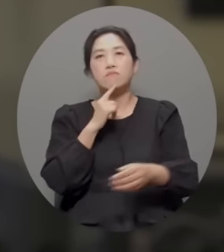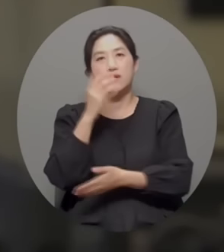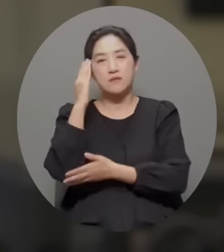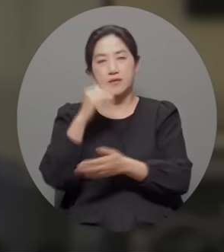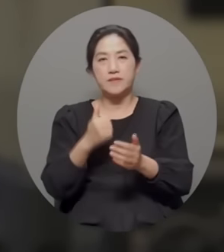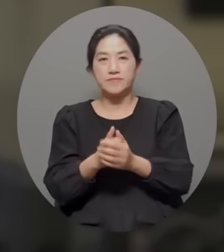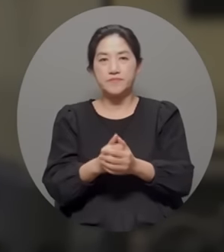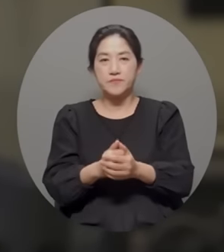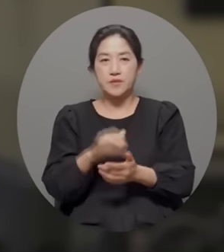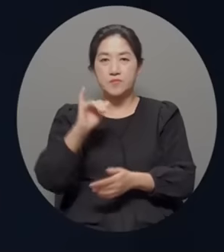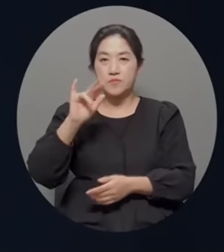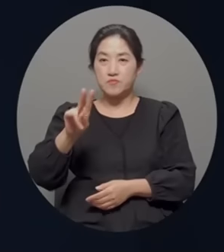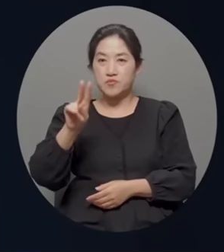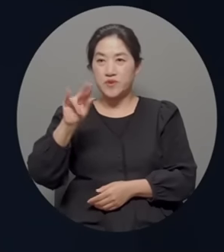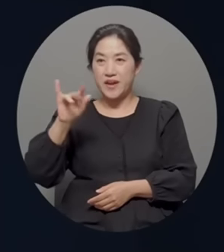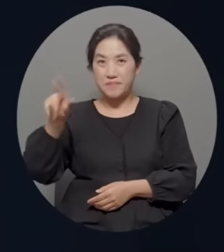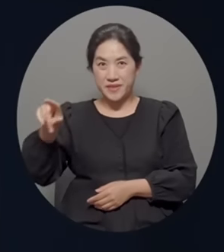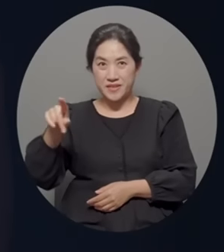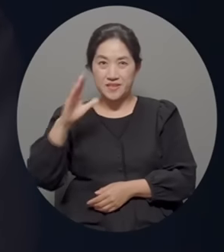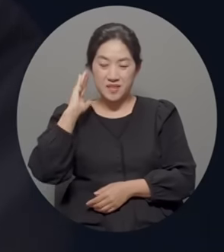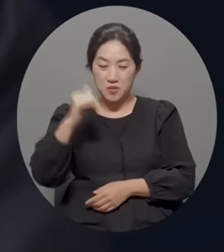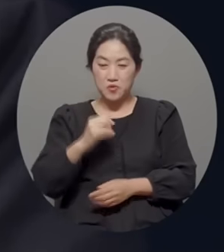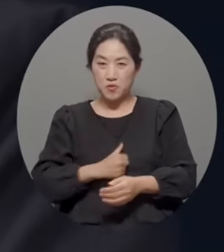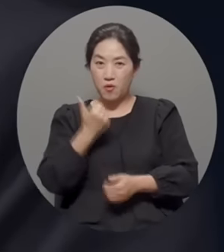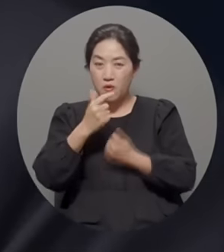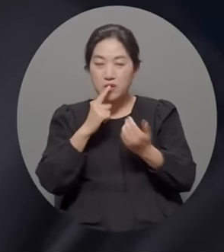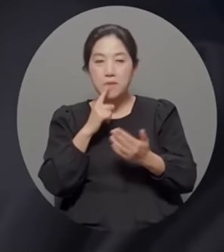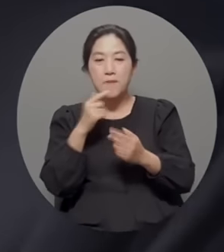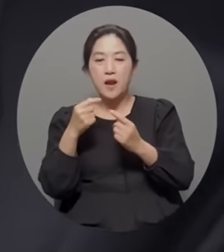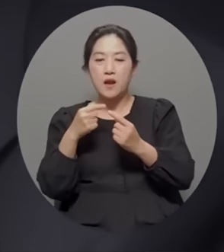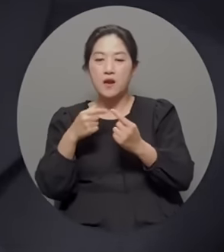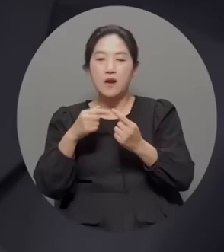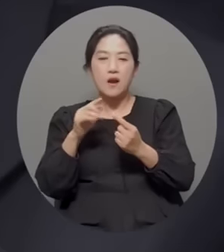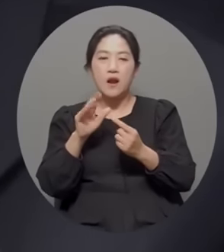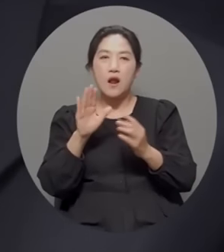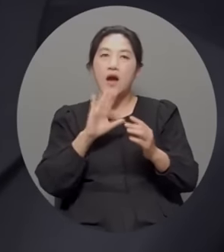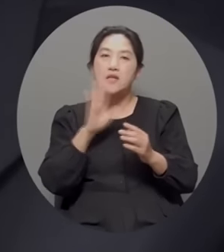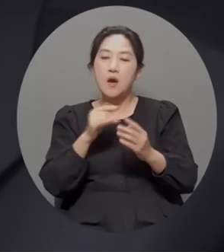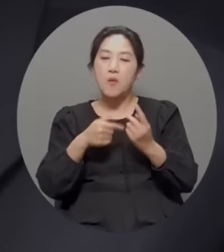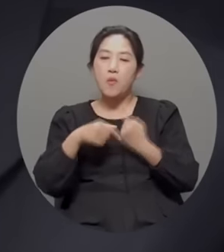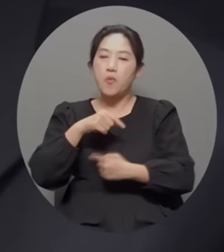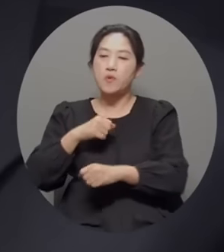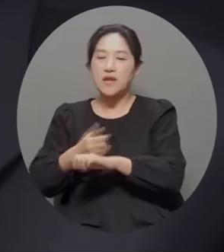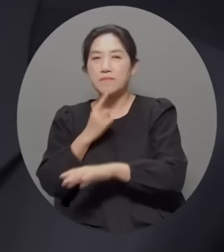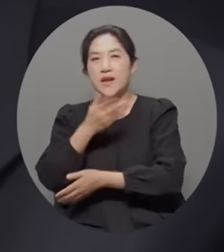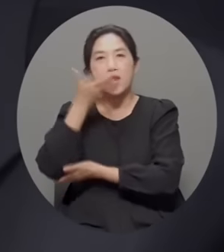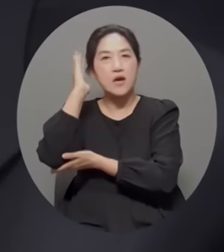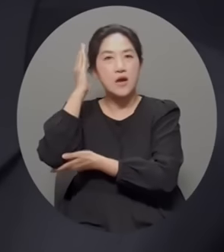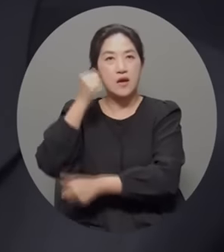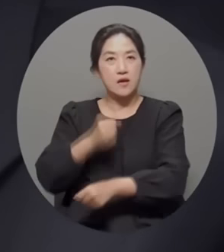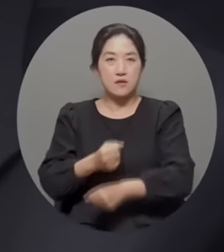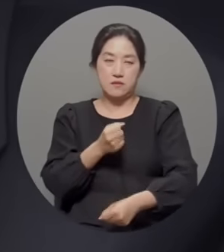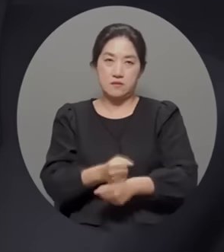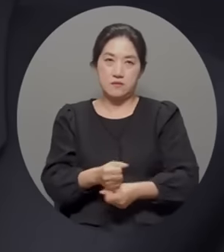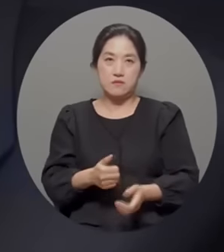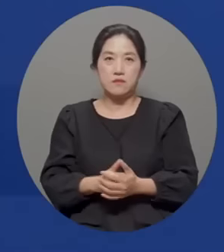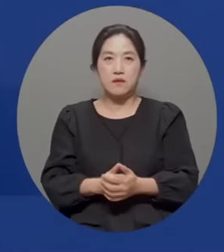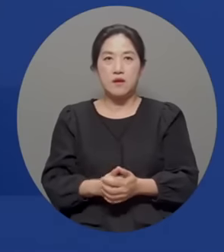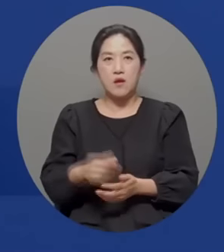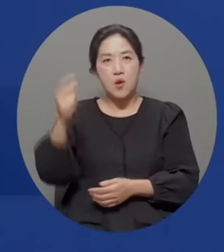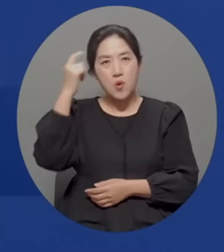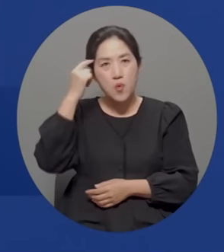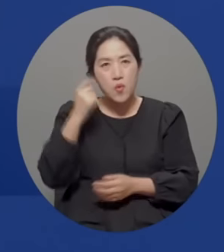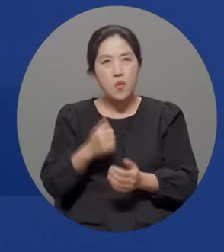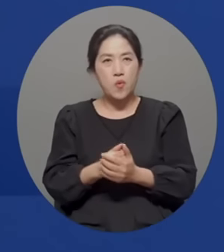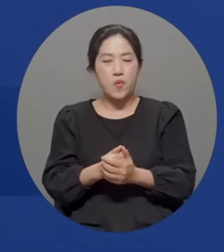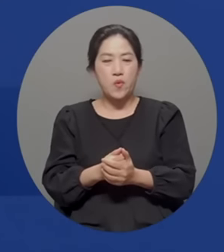VIP 경로설에 대해선 사실상 답하지 않은 채 엉뚱한 말로 책임을 비켜간 겁니다. 왜 이렇게